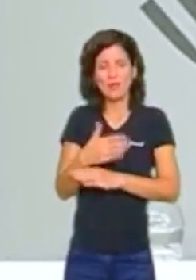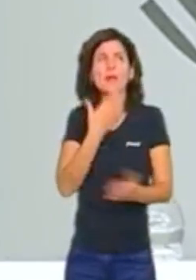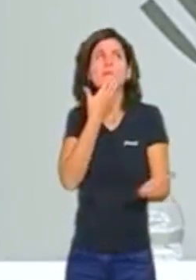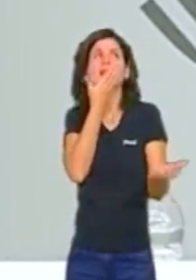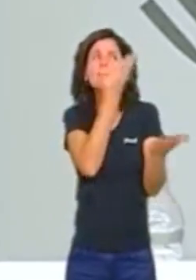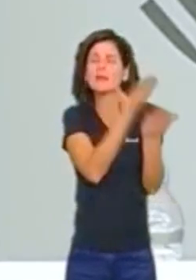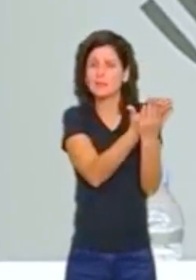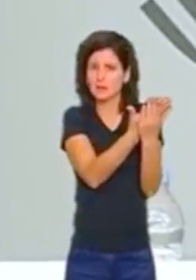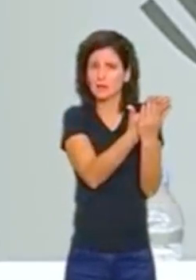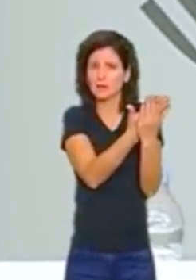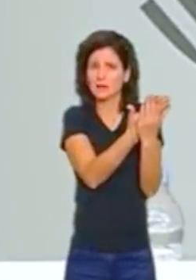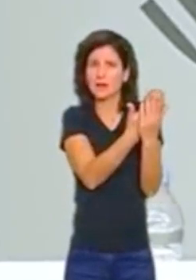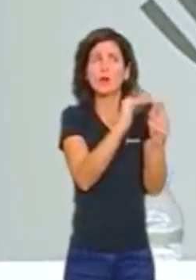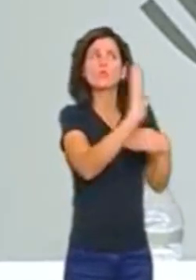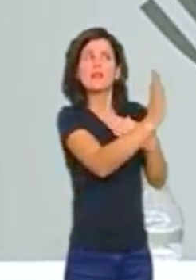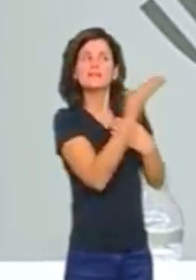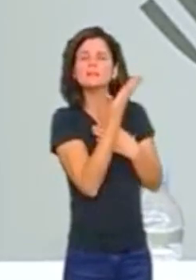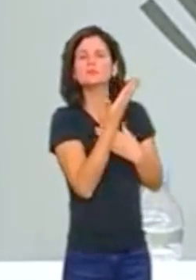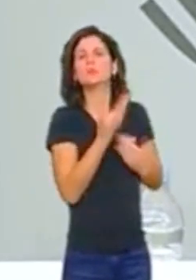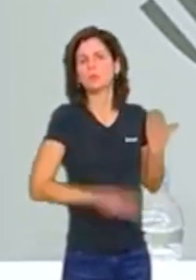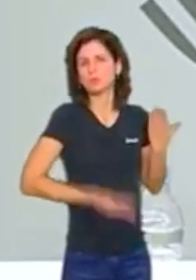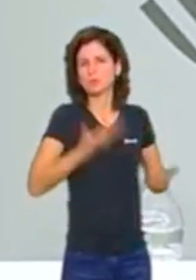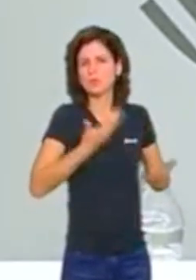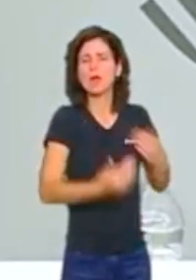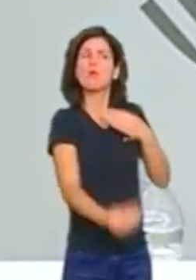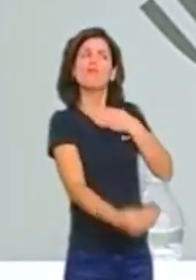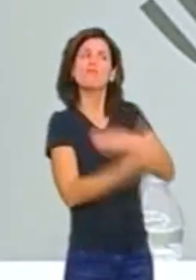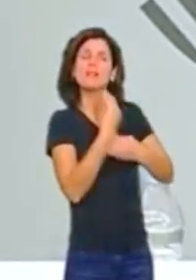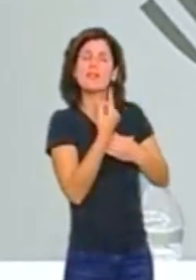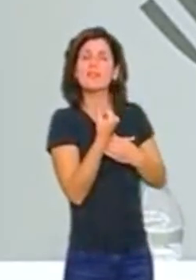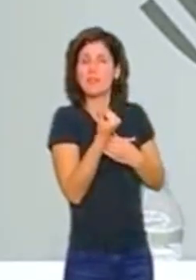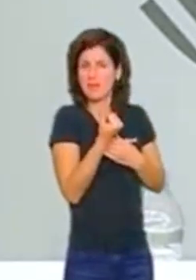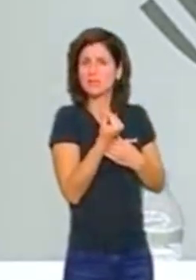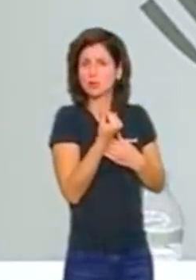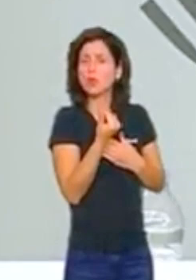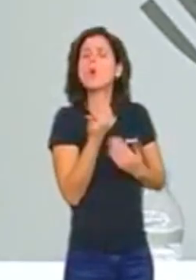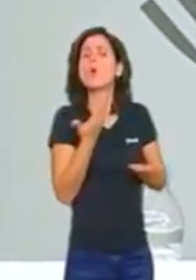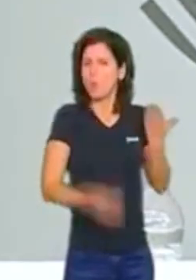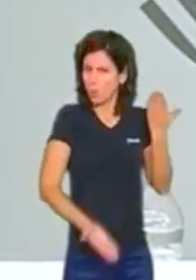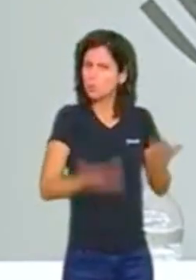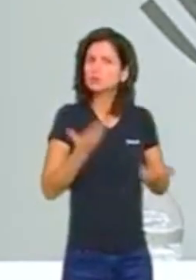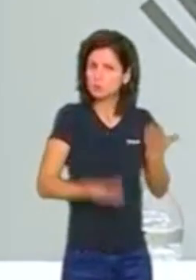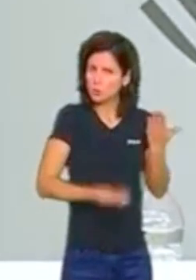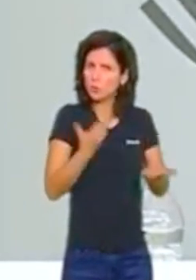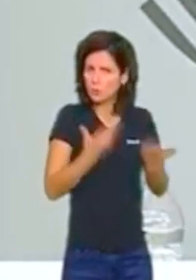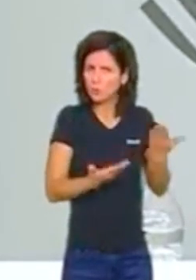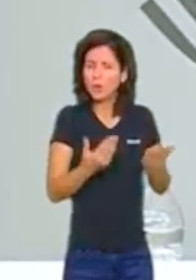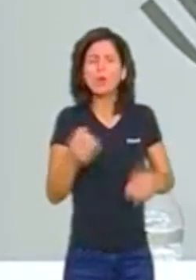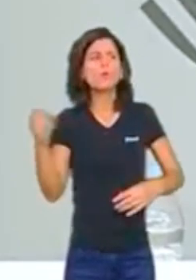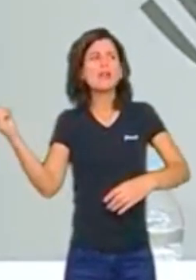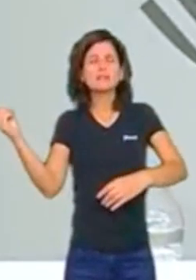tracte just, un finançament just, val? Un finançament just, unes inversions